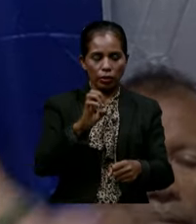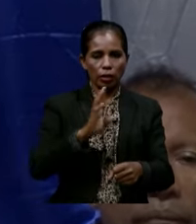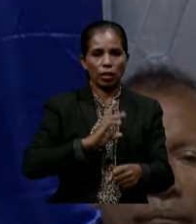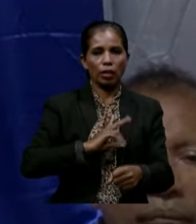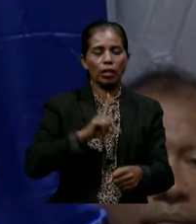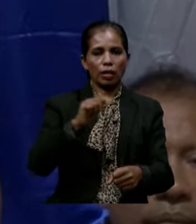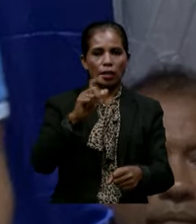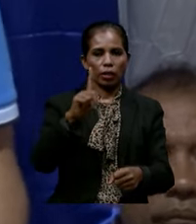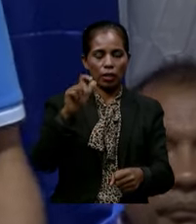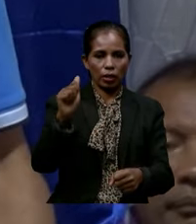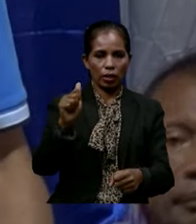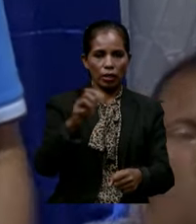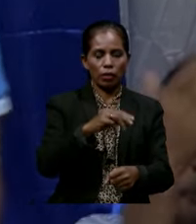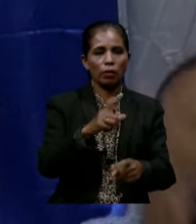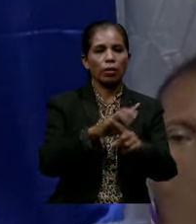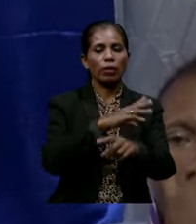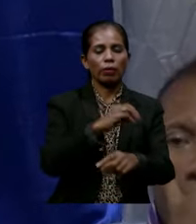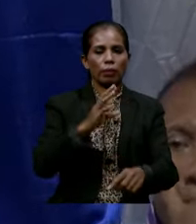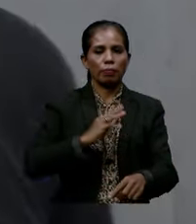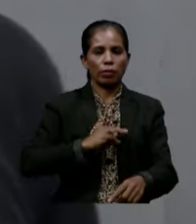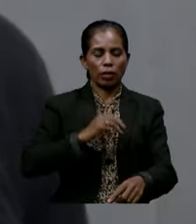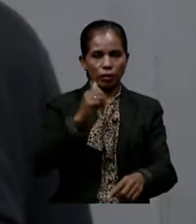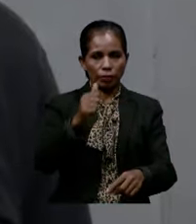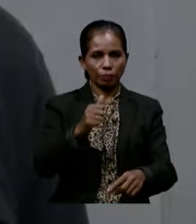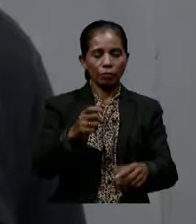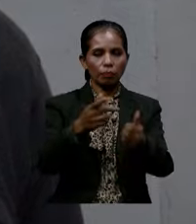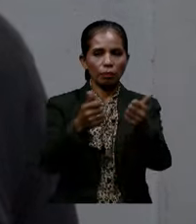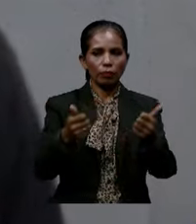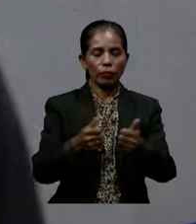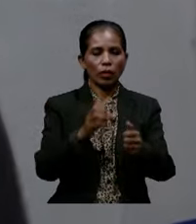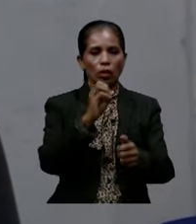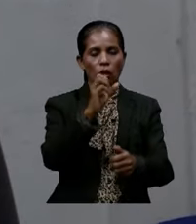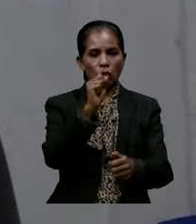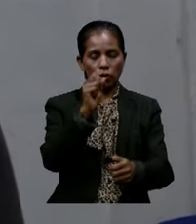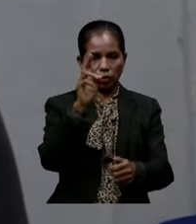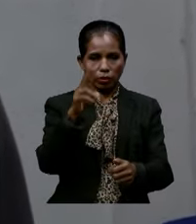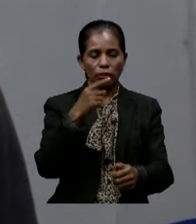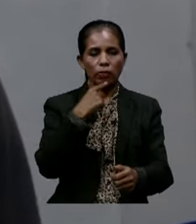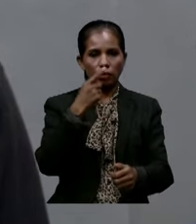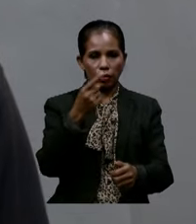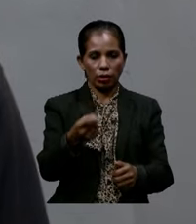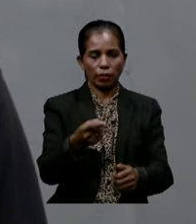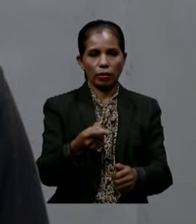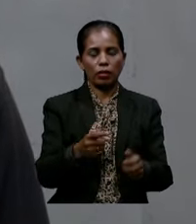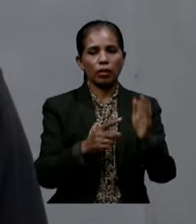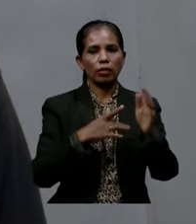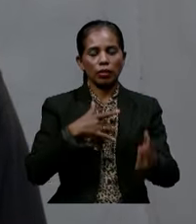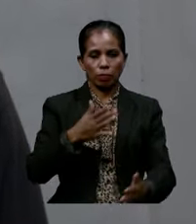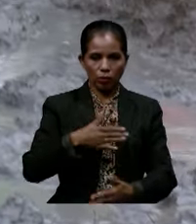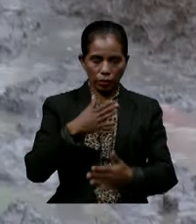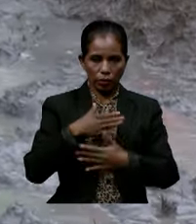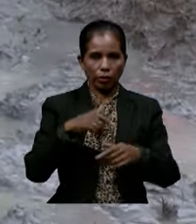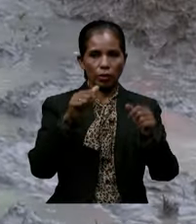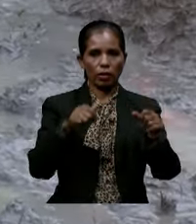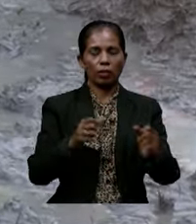o Maliana. Administrador pos administrativo Osu Feliciano da Costa Guterres aprecia ho programa ne tama